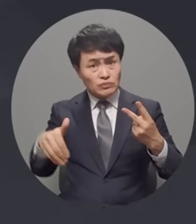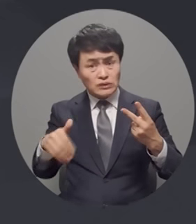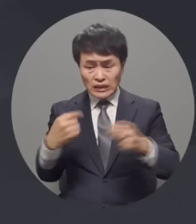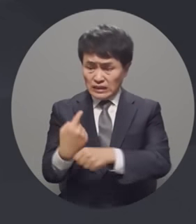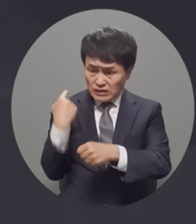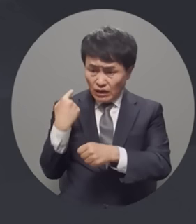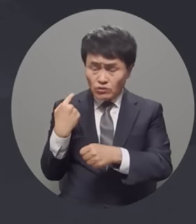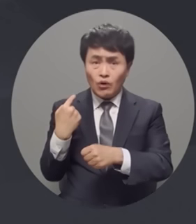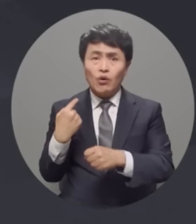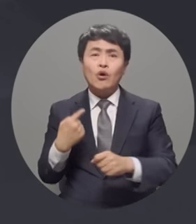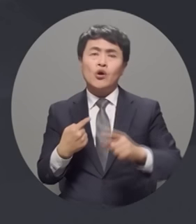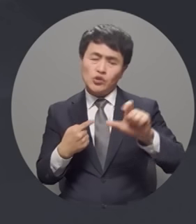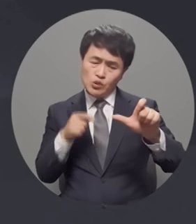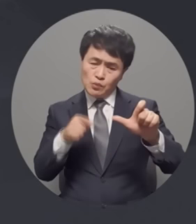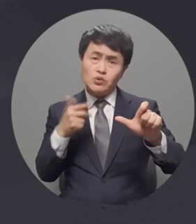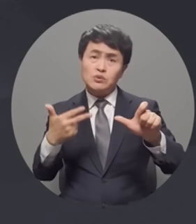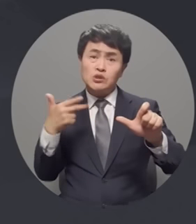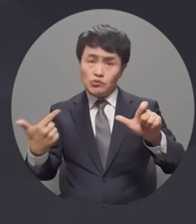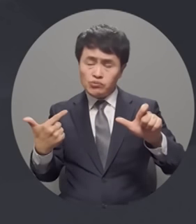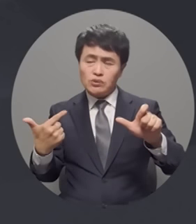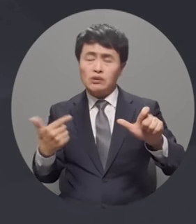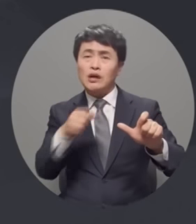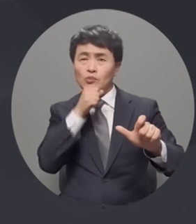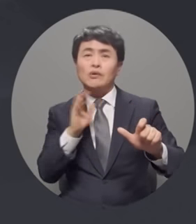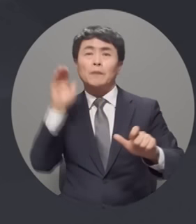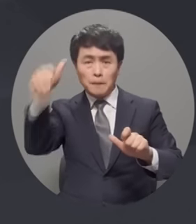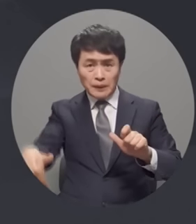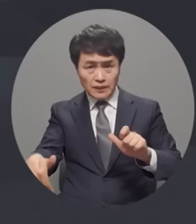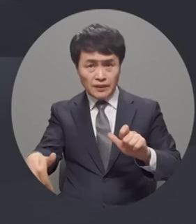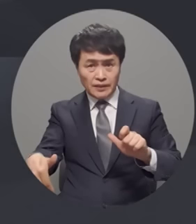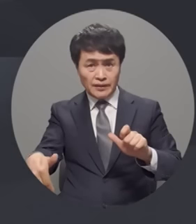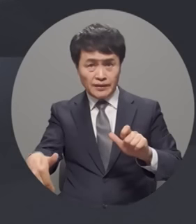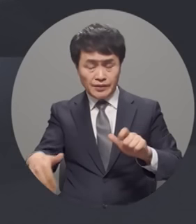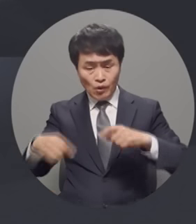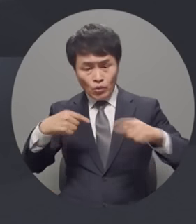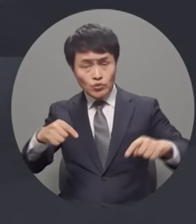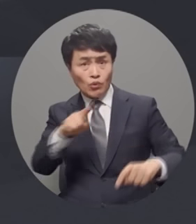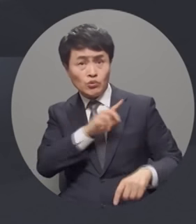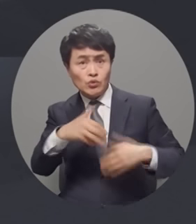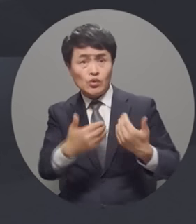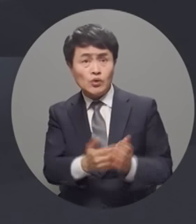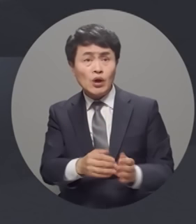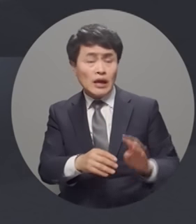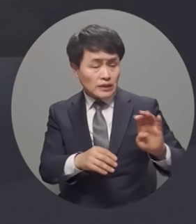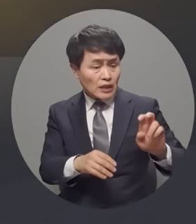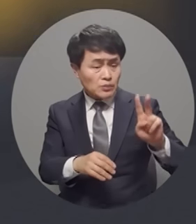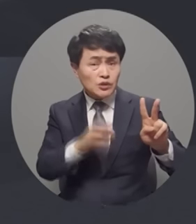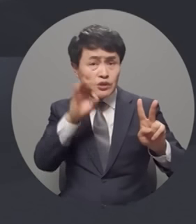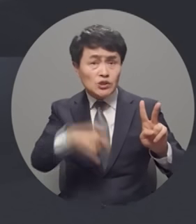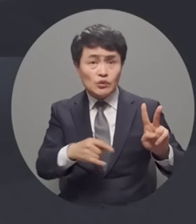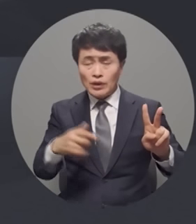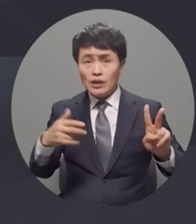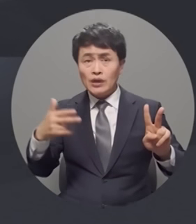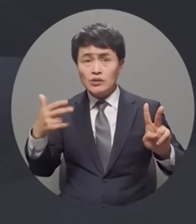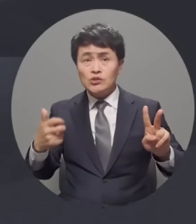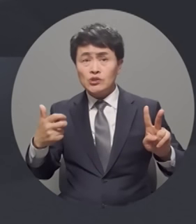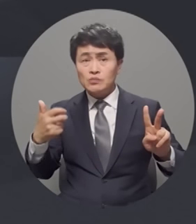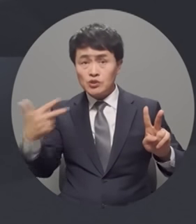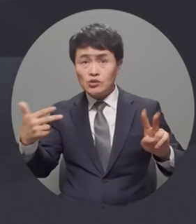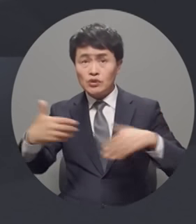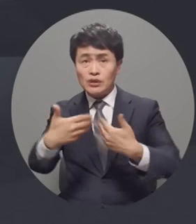무려 15.76점이나 떨어졌습니다. 정치 순위는 42위에서 77위로,